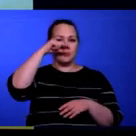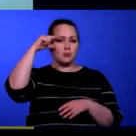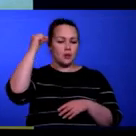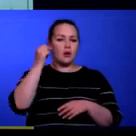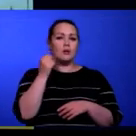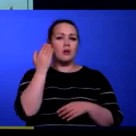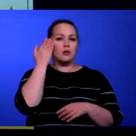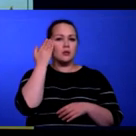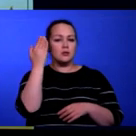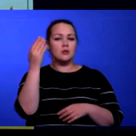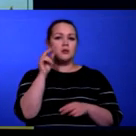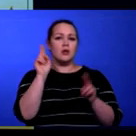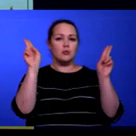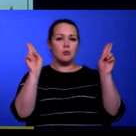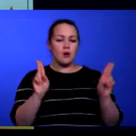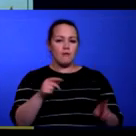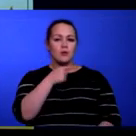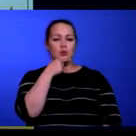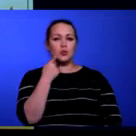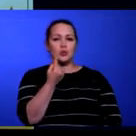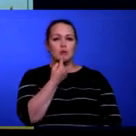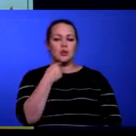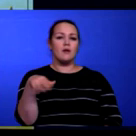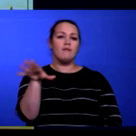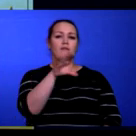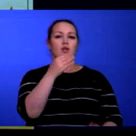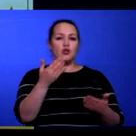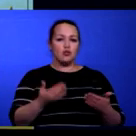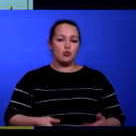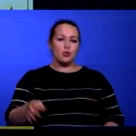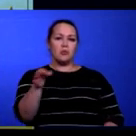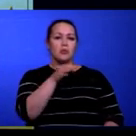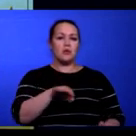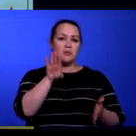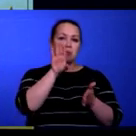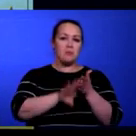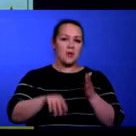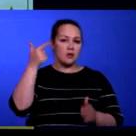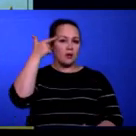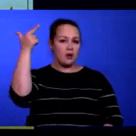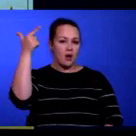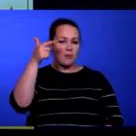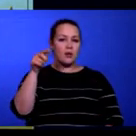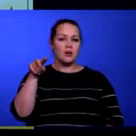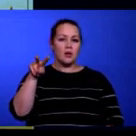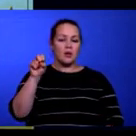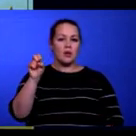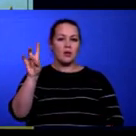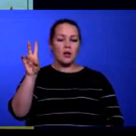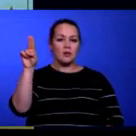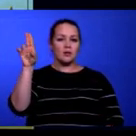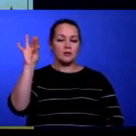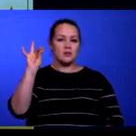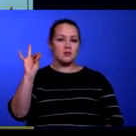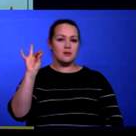языка ведь все они живут на острове безграмотно diy рассмотрите